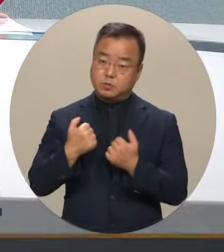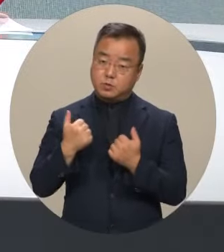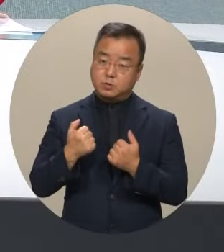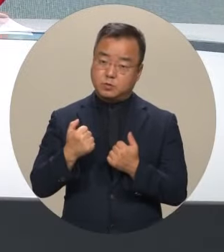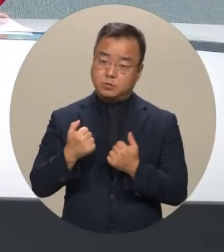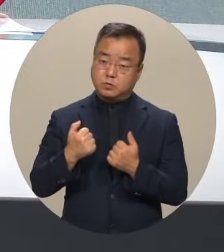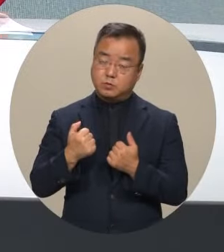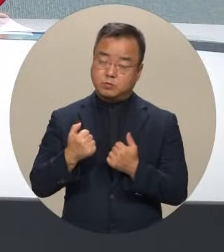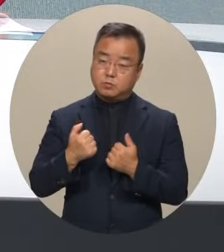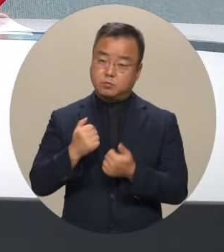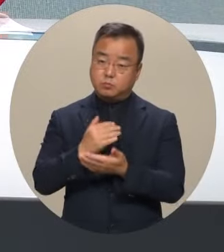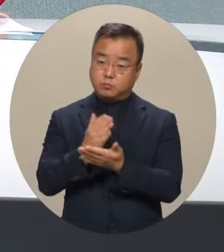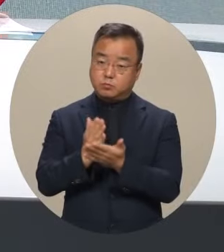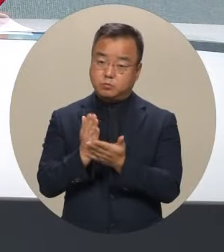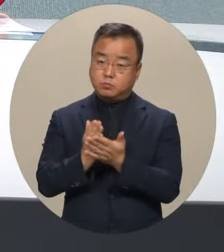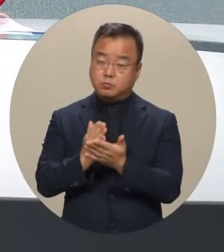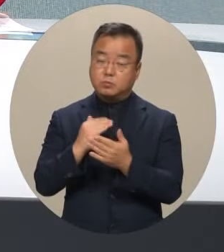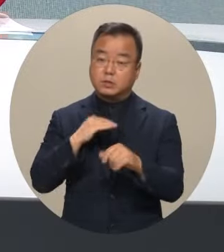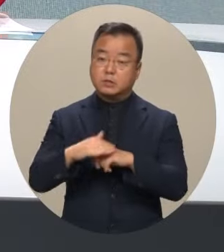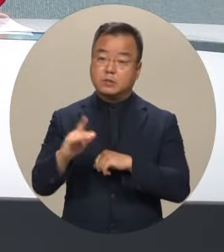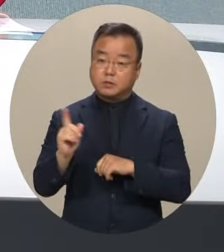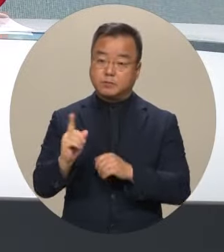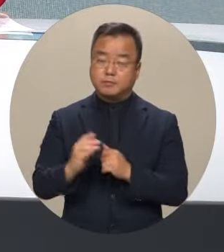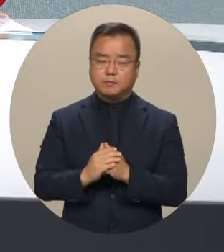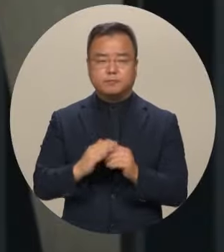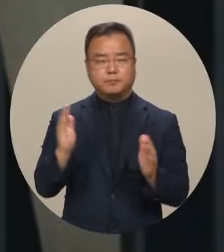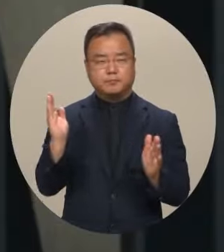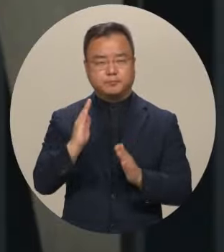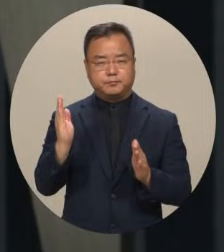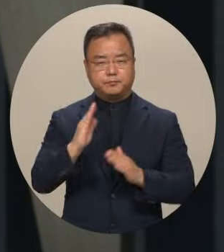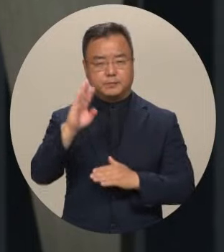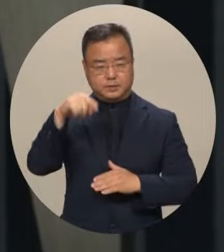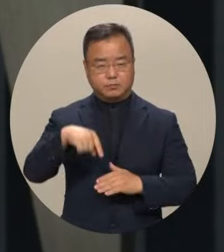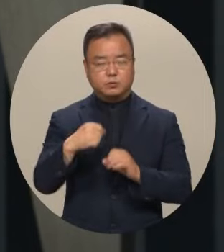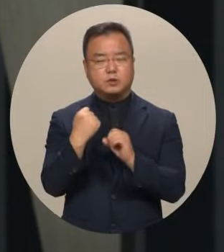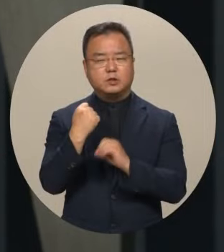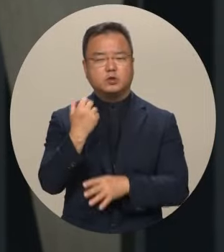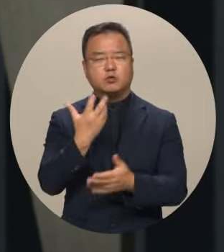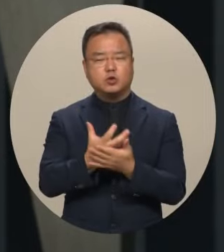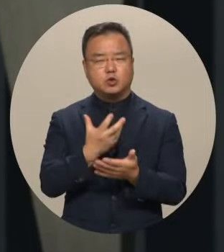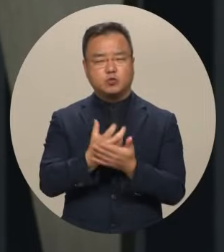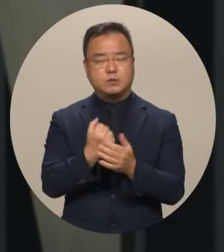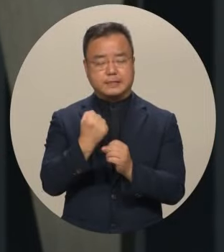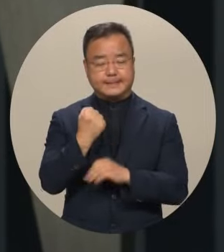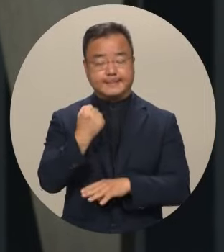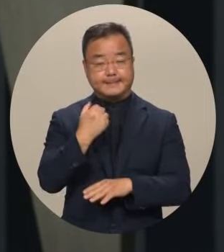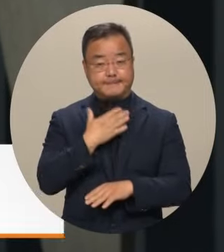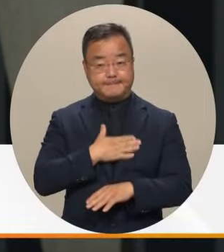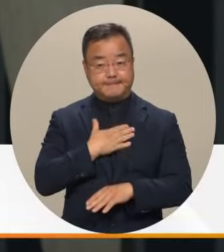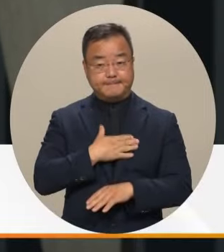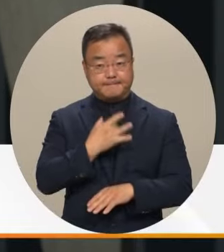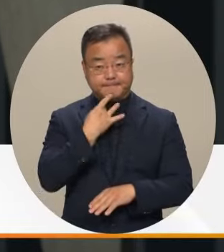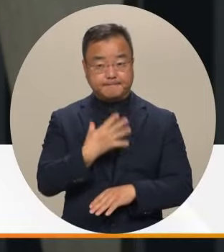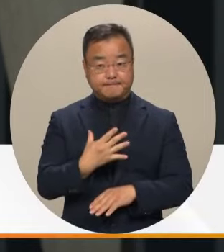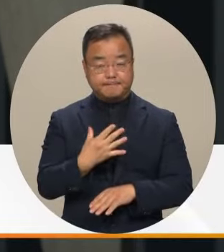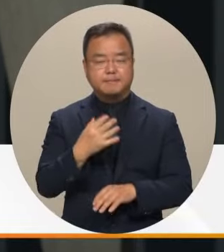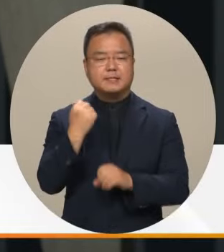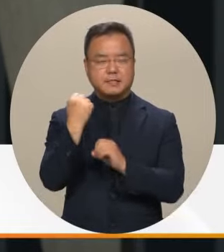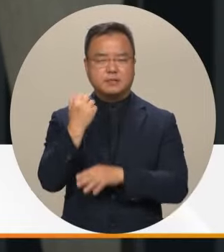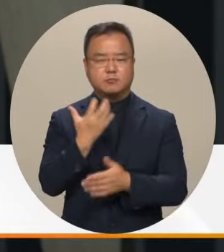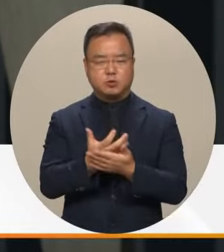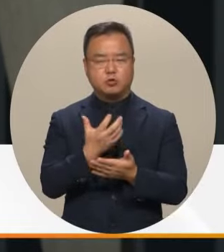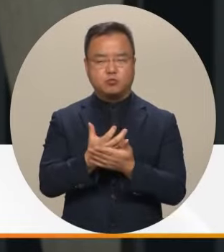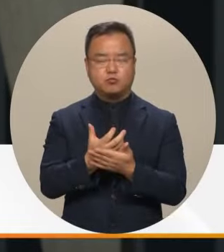유형들이 있을까요네 우리 학생들이 그 학생부를 기반한 서류 기반 면접만 알고 있는데요 물론 기본은 서류 기반